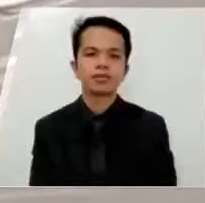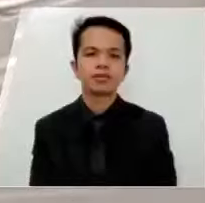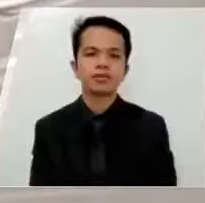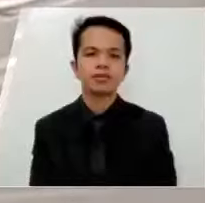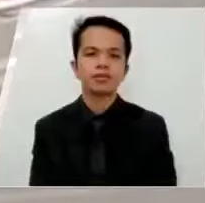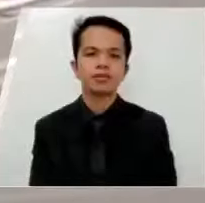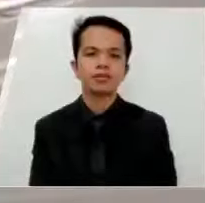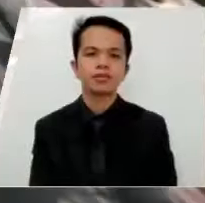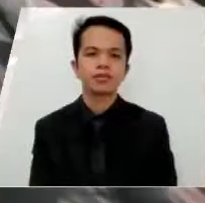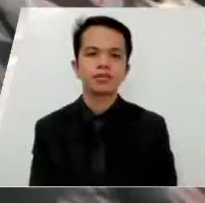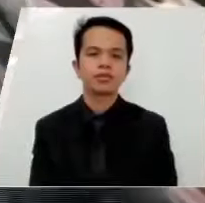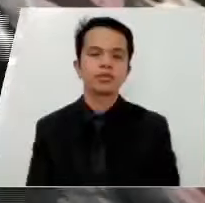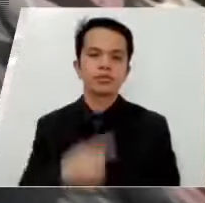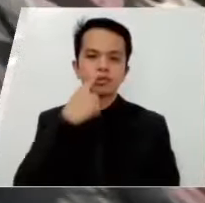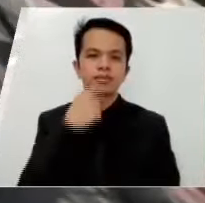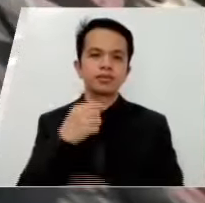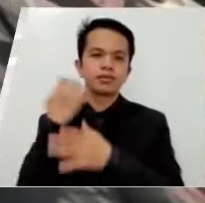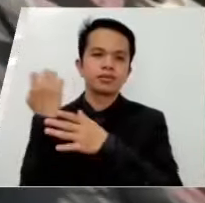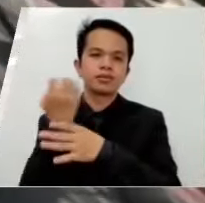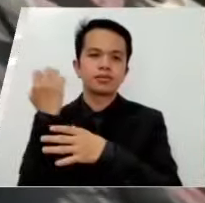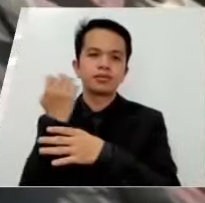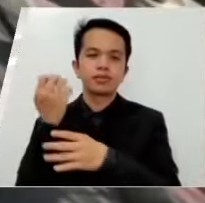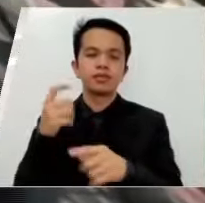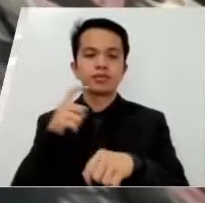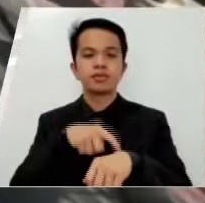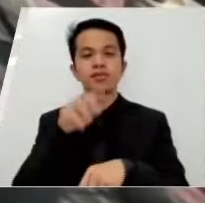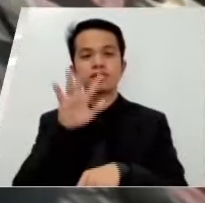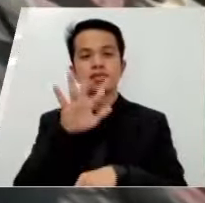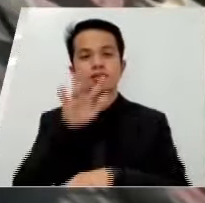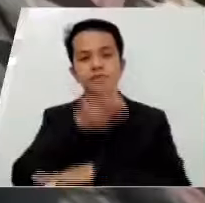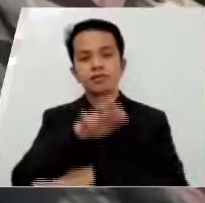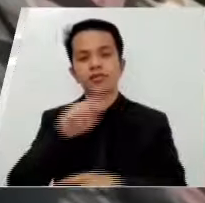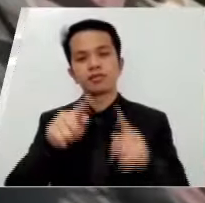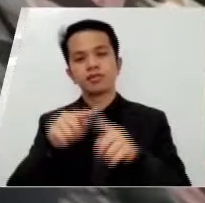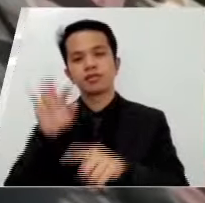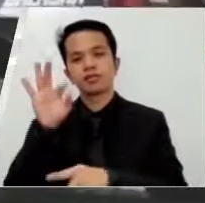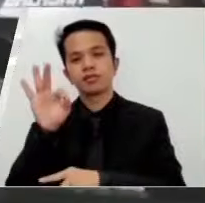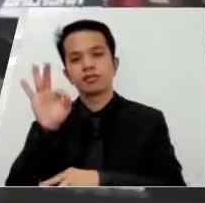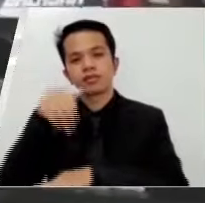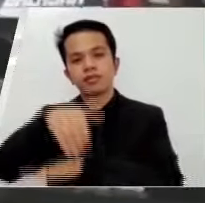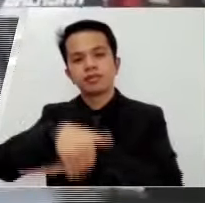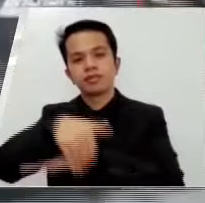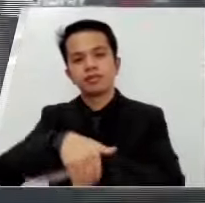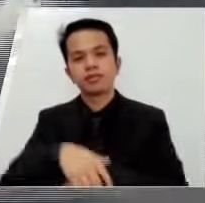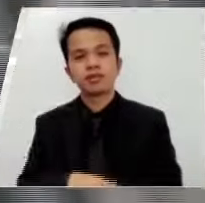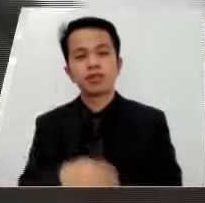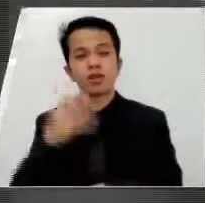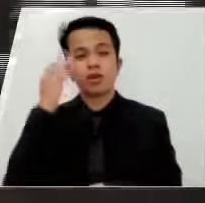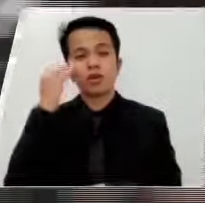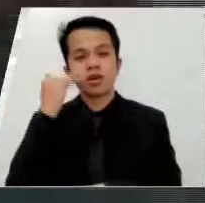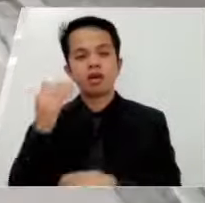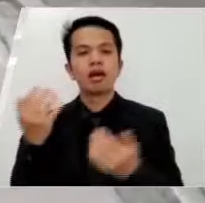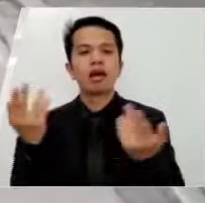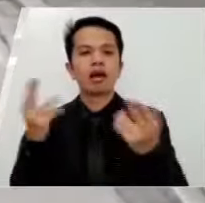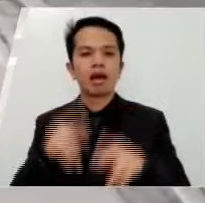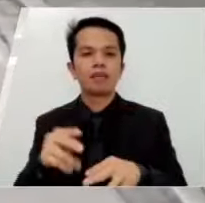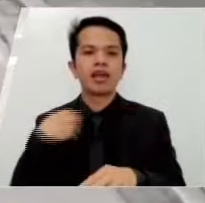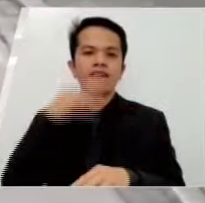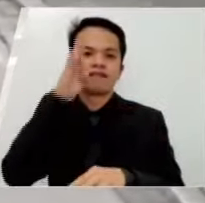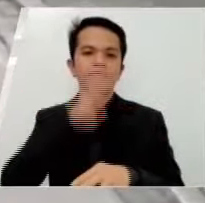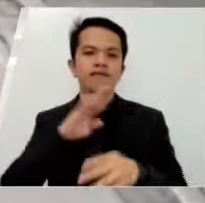Red alert sa Visayas Grid mula alas 5 ng hapon hanggang alas 9 ng gabi. Dalawang planta kasi ang nag-trip kaya nabawasan ang supply ng